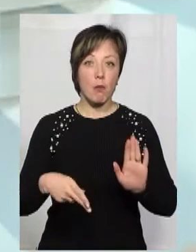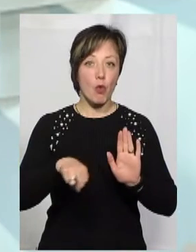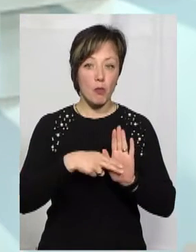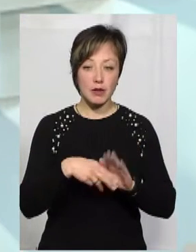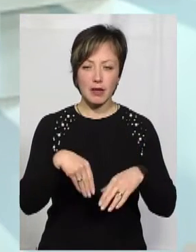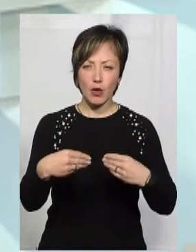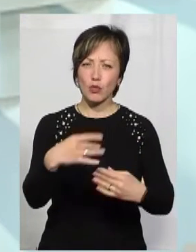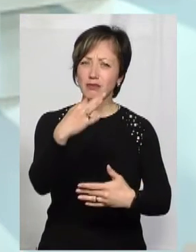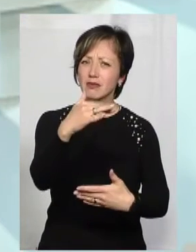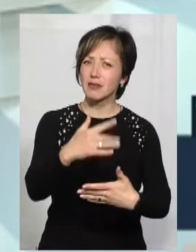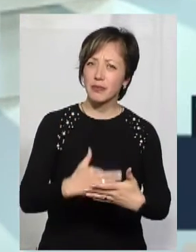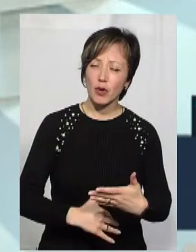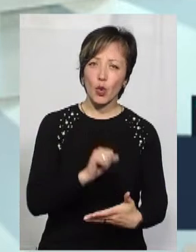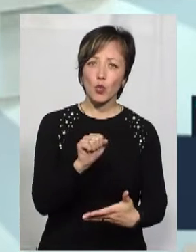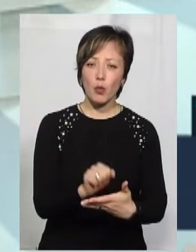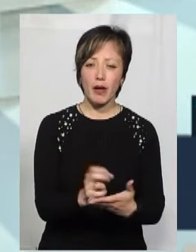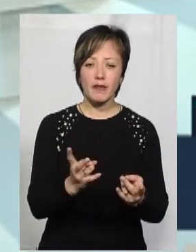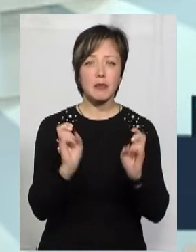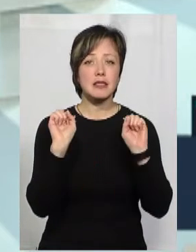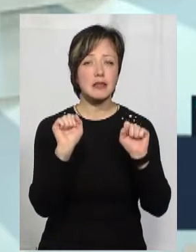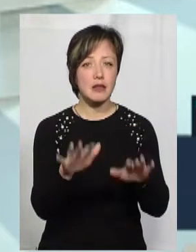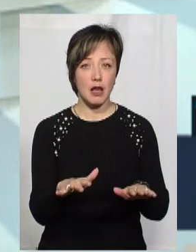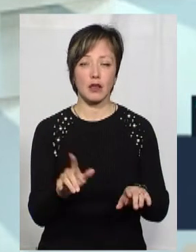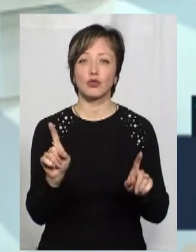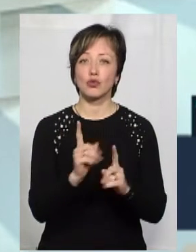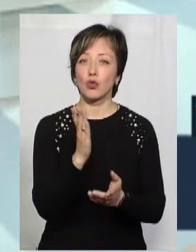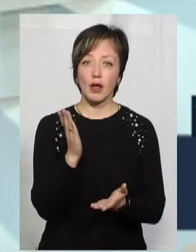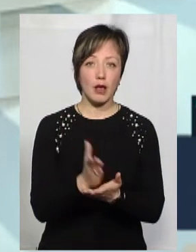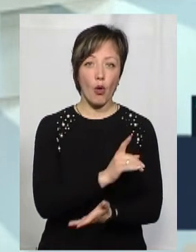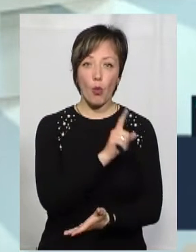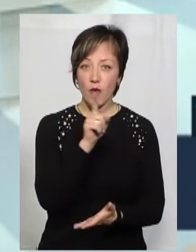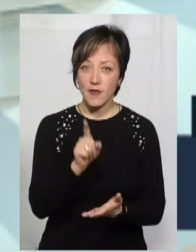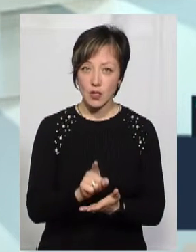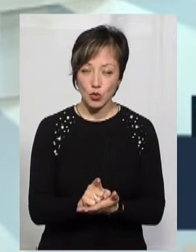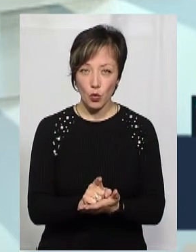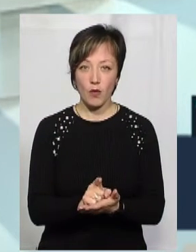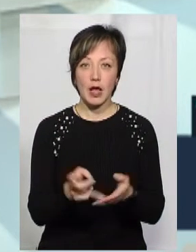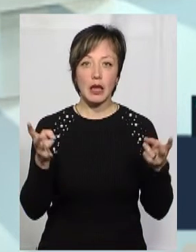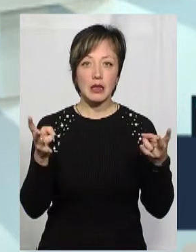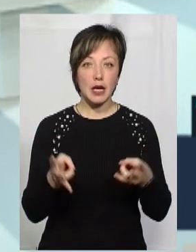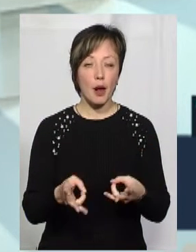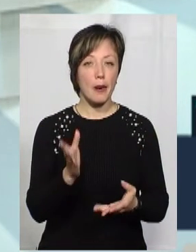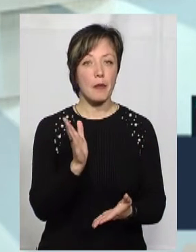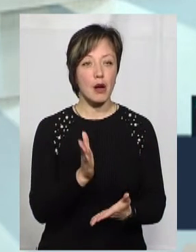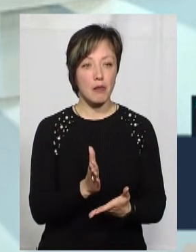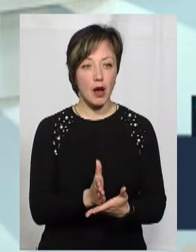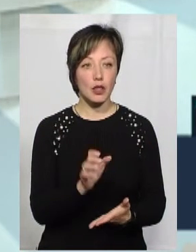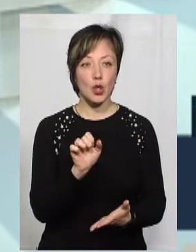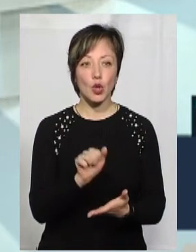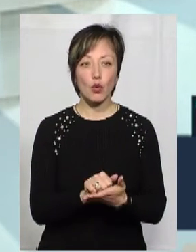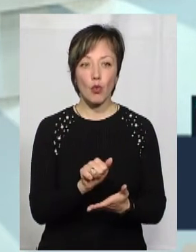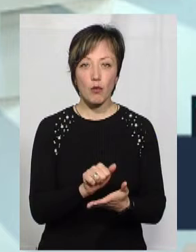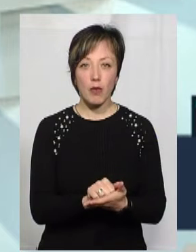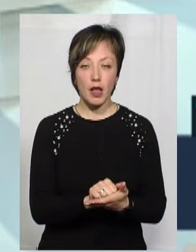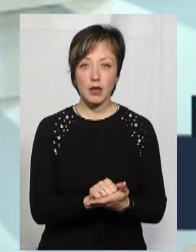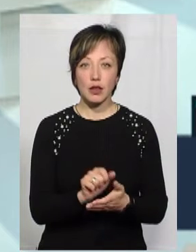дадуть цілий перелік документів, які треба здати. Далі, що є обов'язковим, треба мати документ про